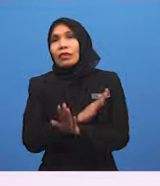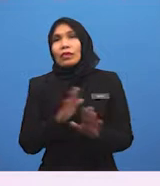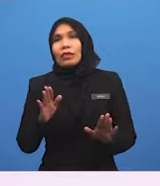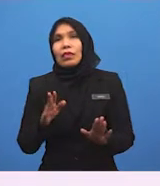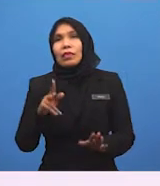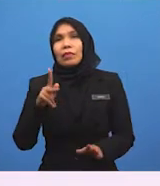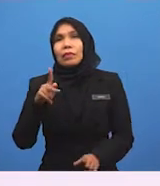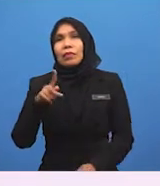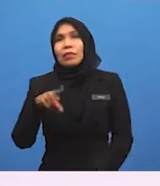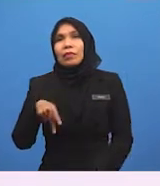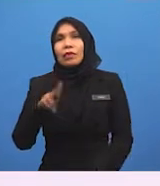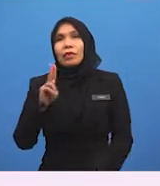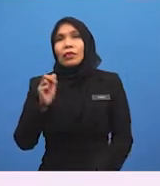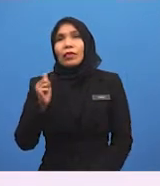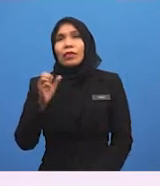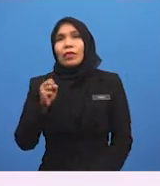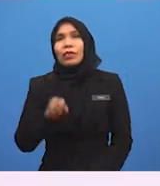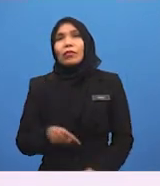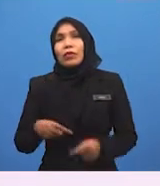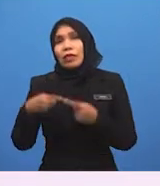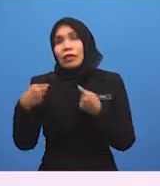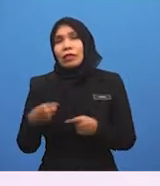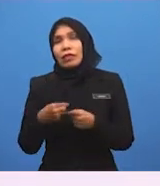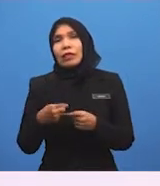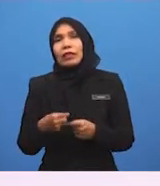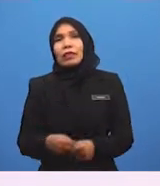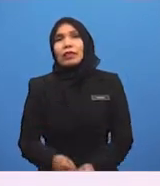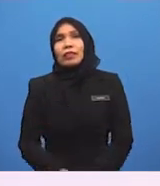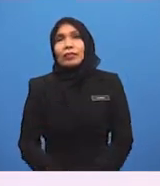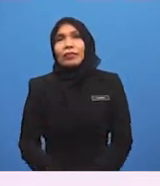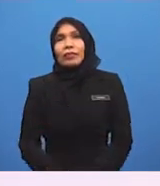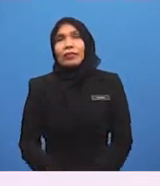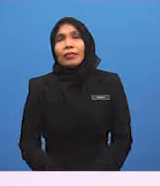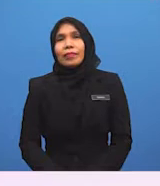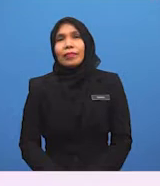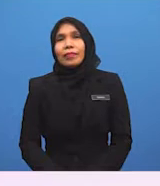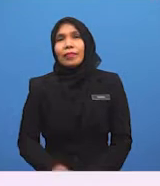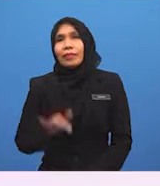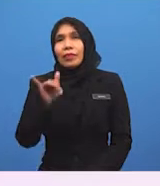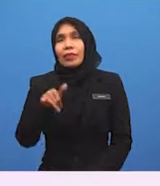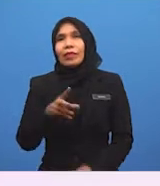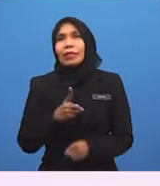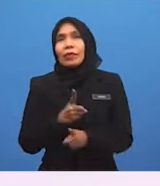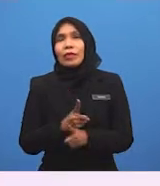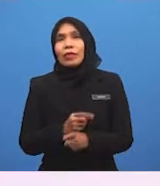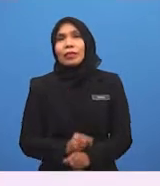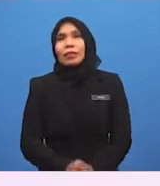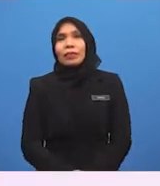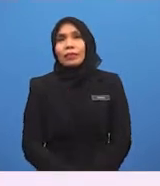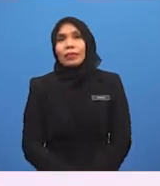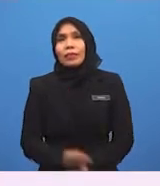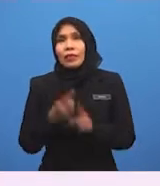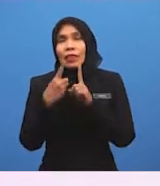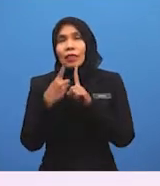jiran. Apakah jawapannya, murid-murid? Ya, betul. Jawapannya